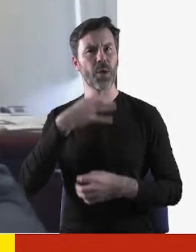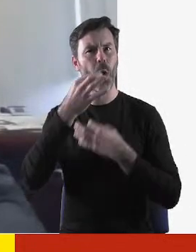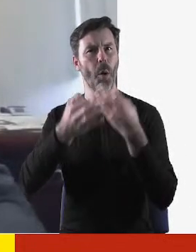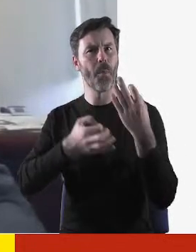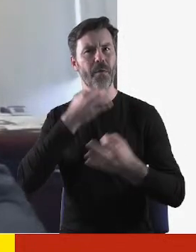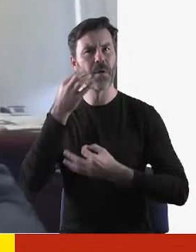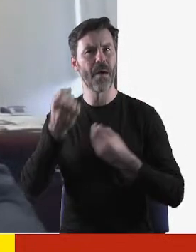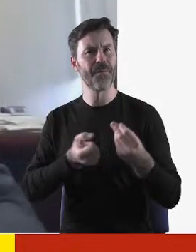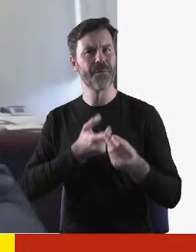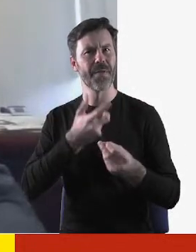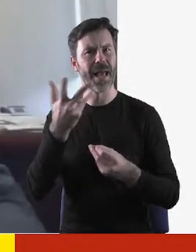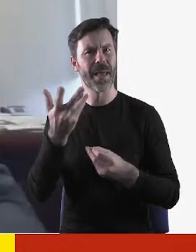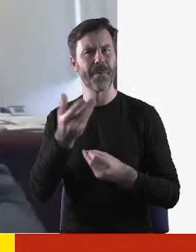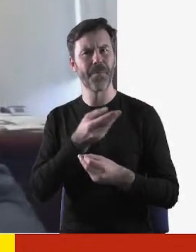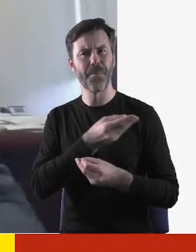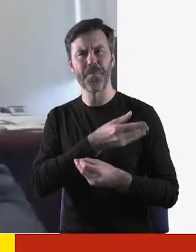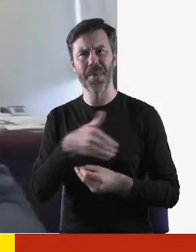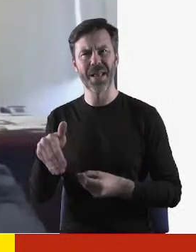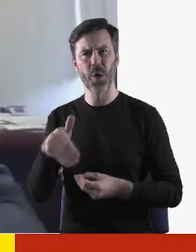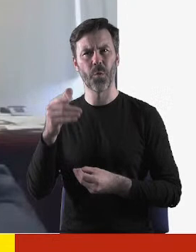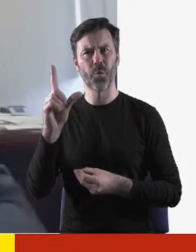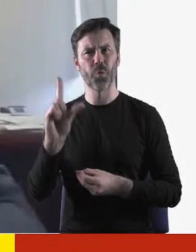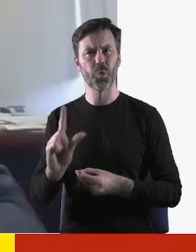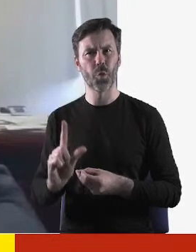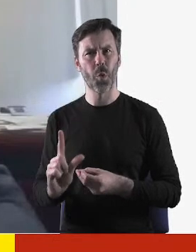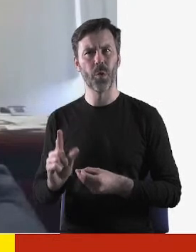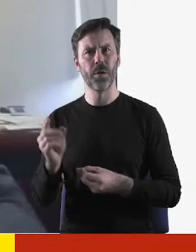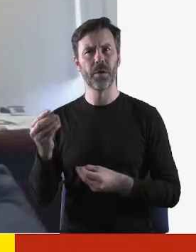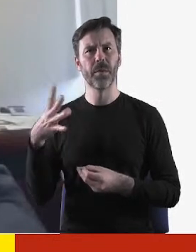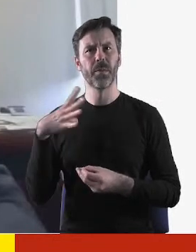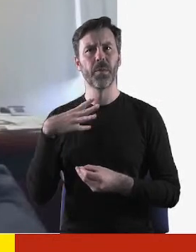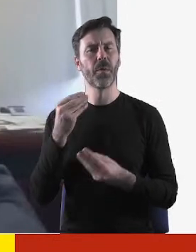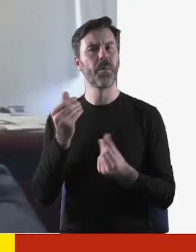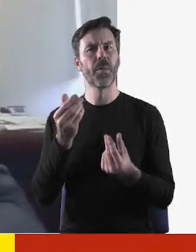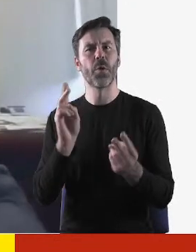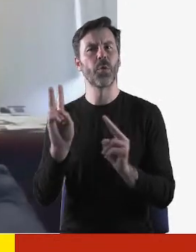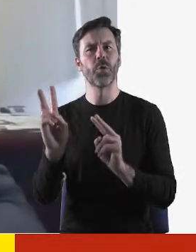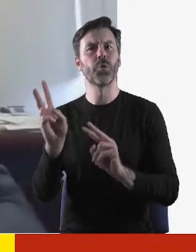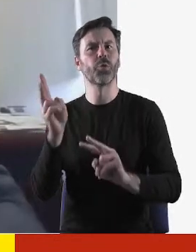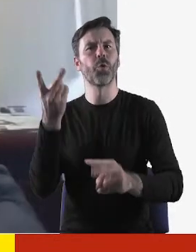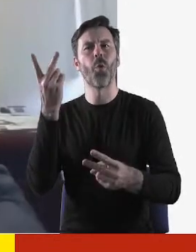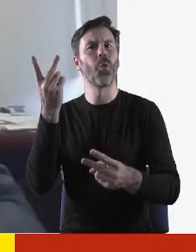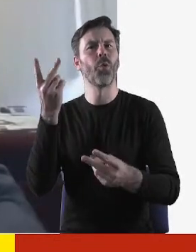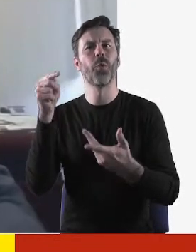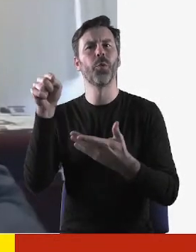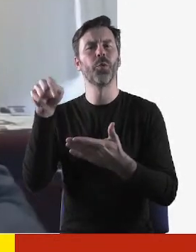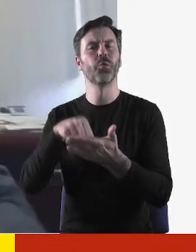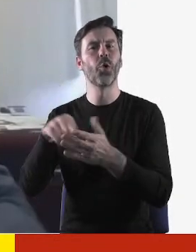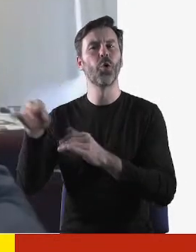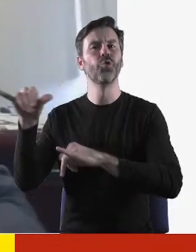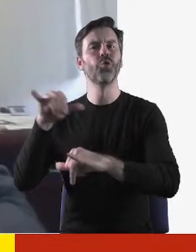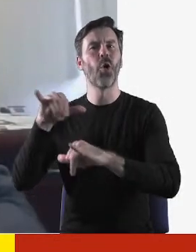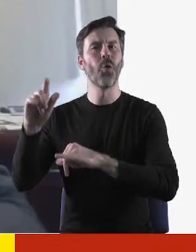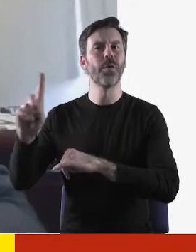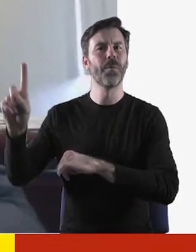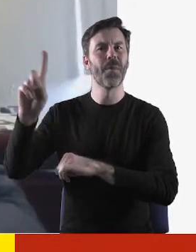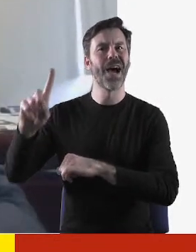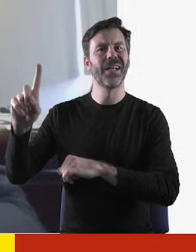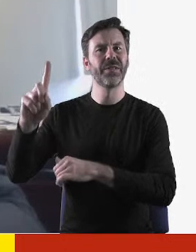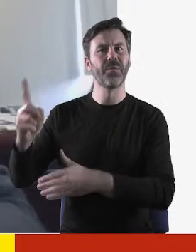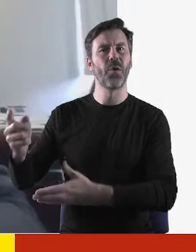tych milionach, które pozyskaliśmy z środków rządowych, ze środków